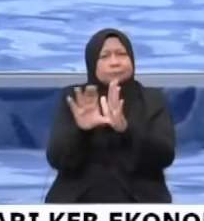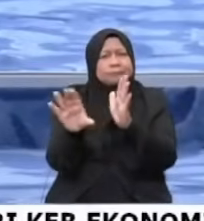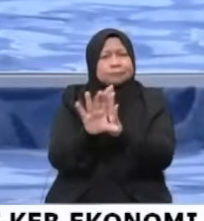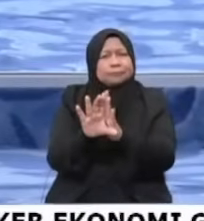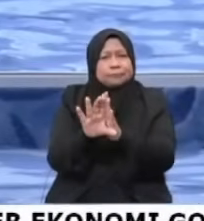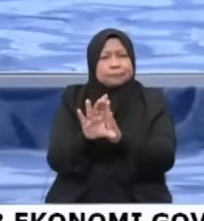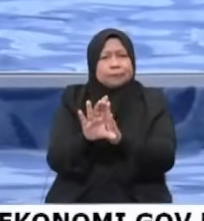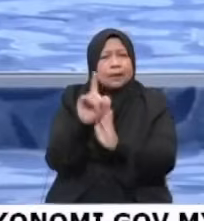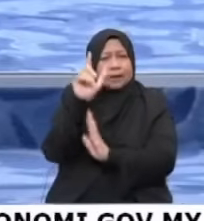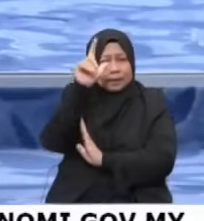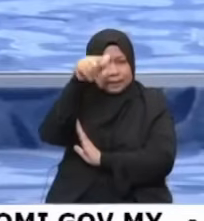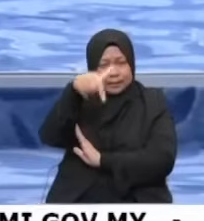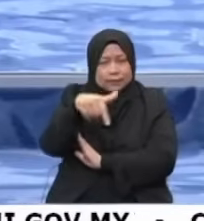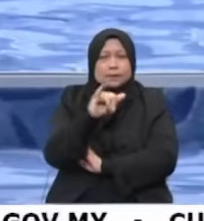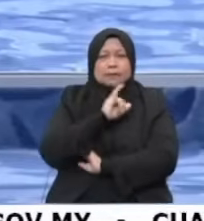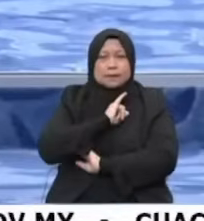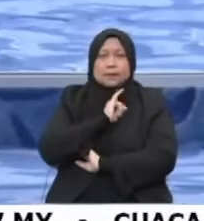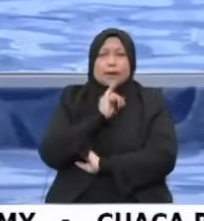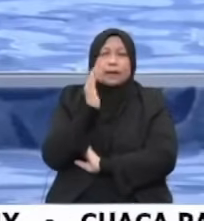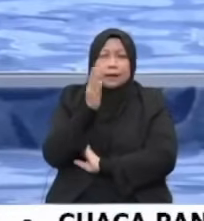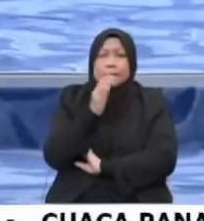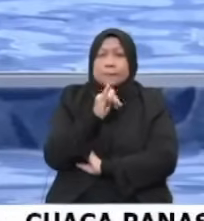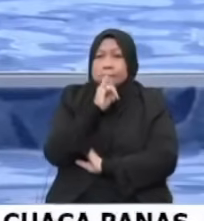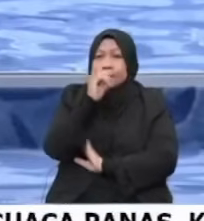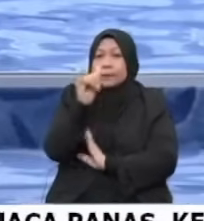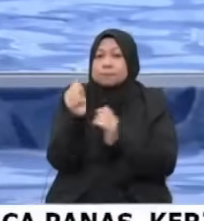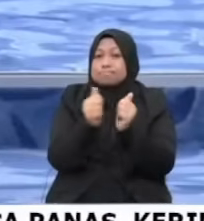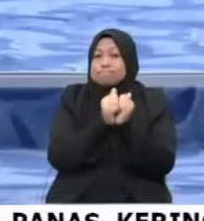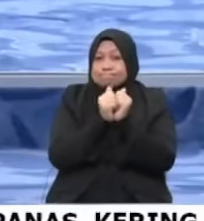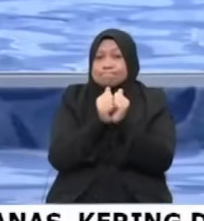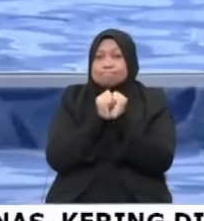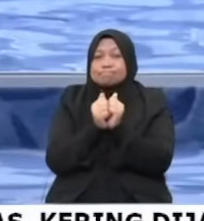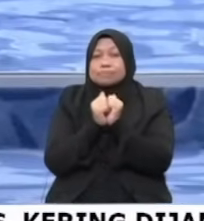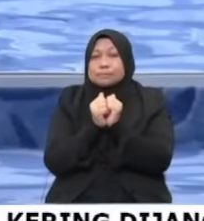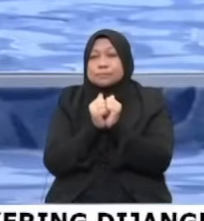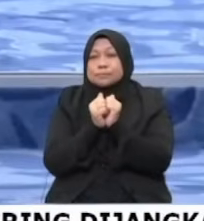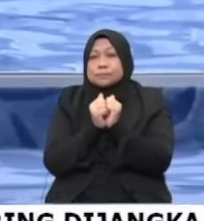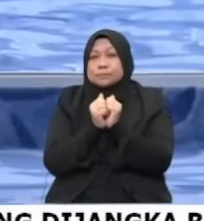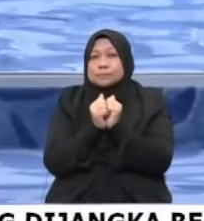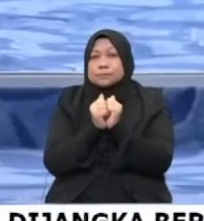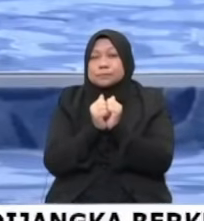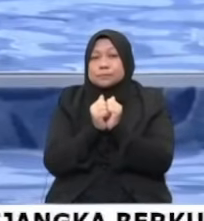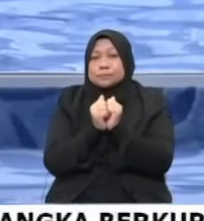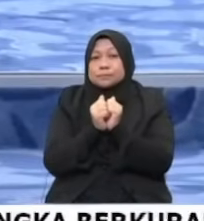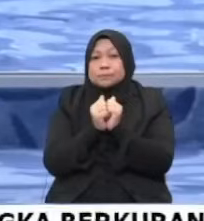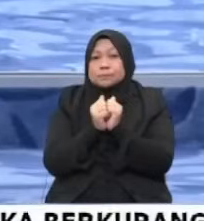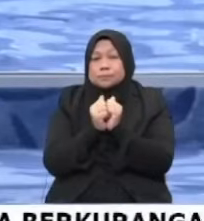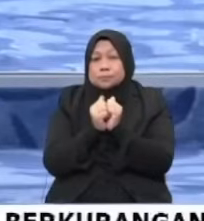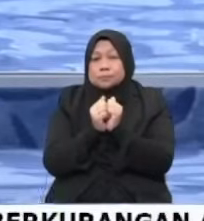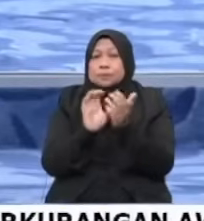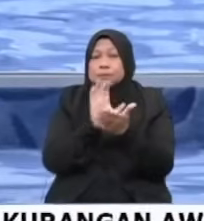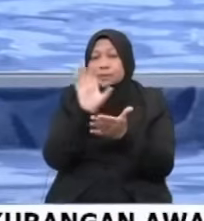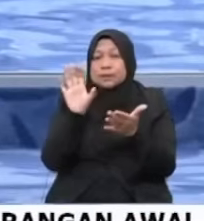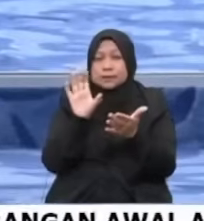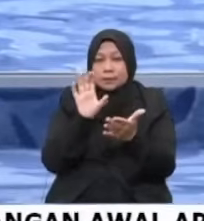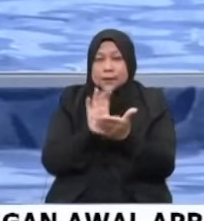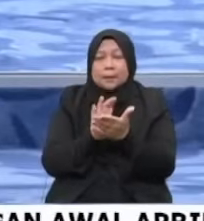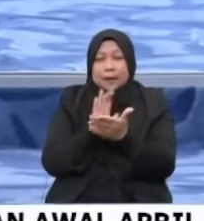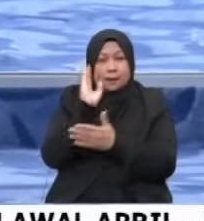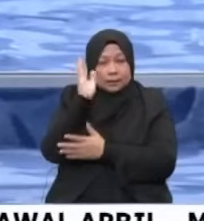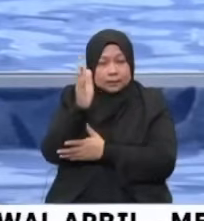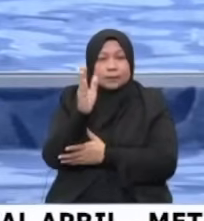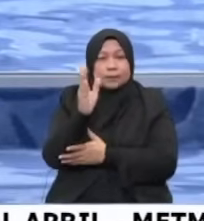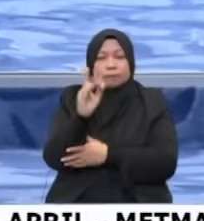har ini sebentar lagi saya akan ke untuk bersama dalam center of Excellence BlackBerry yang akan